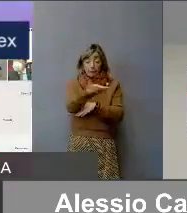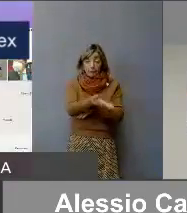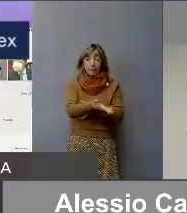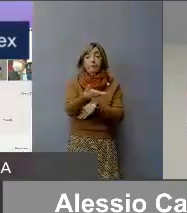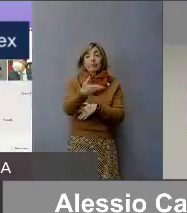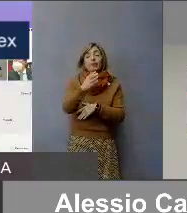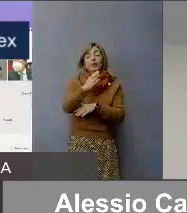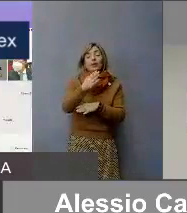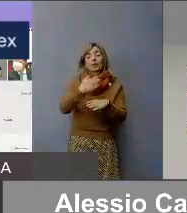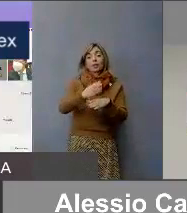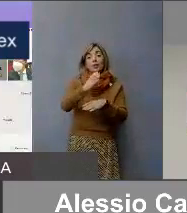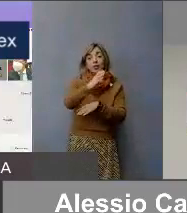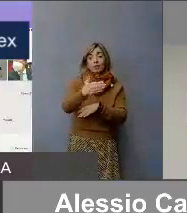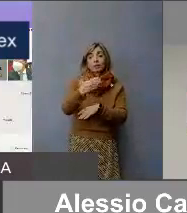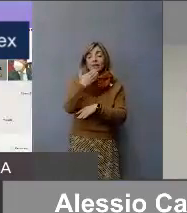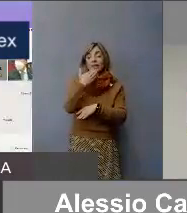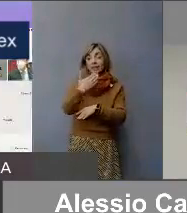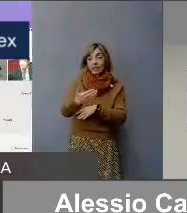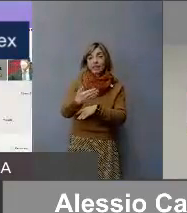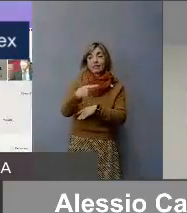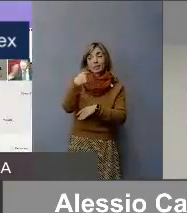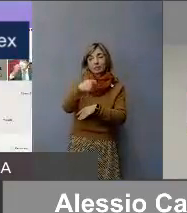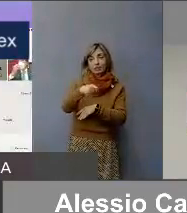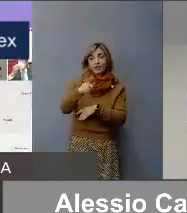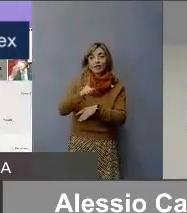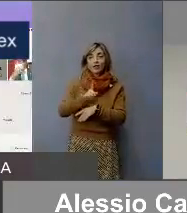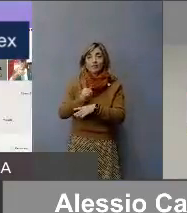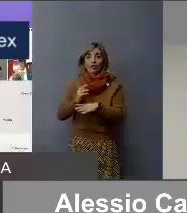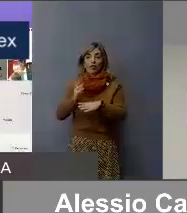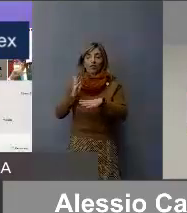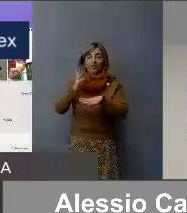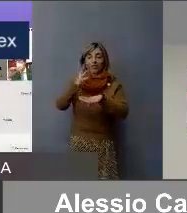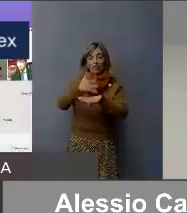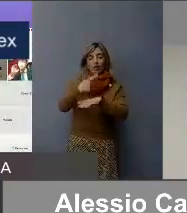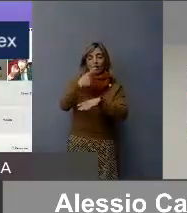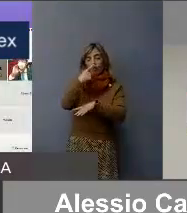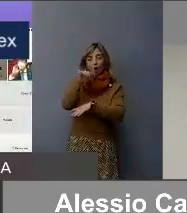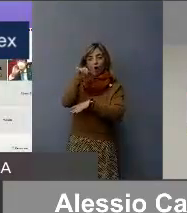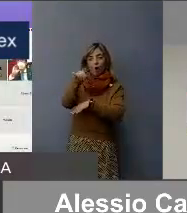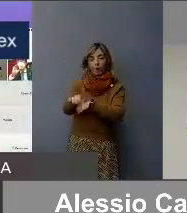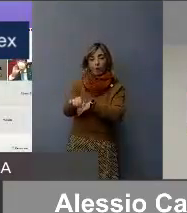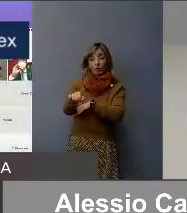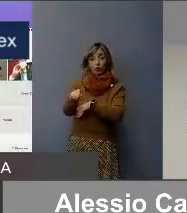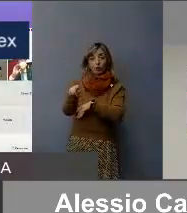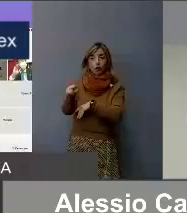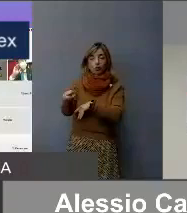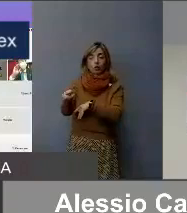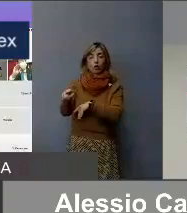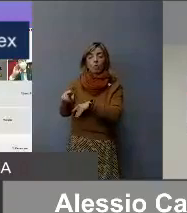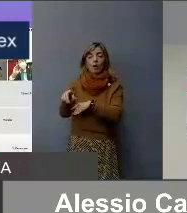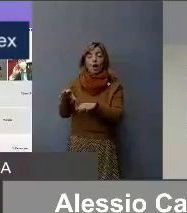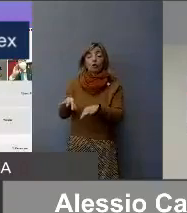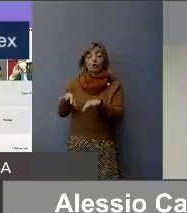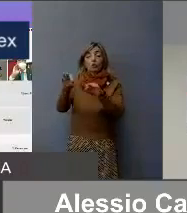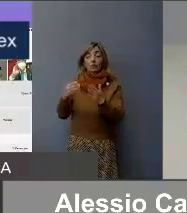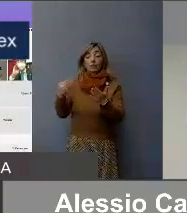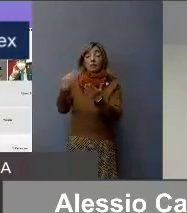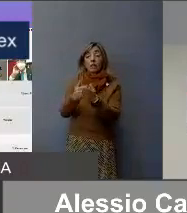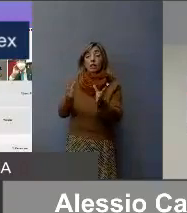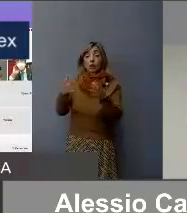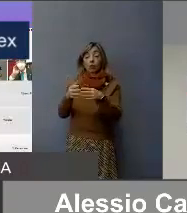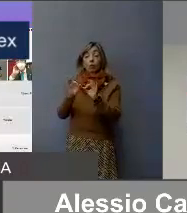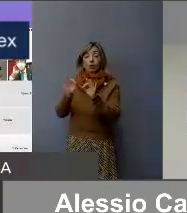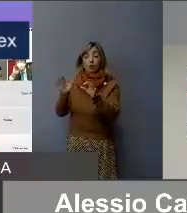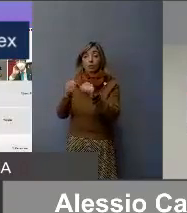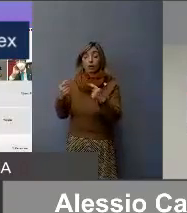intervento alle opposizione e alla sospensiva presentata dal partito pratico in quanto reputo che il nuovo regolamento isee